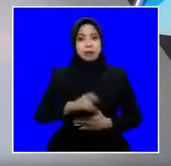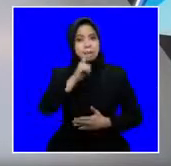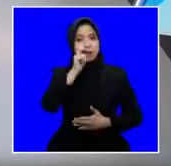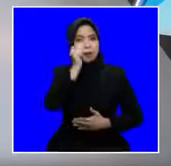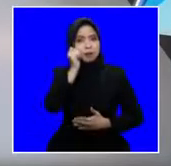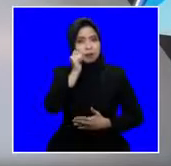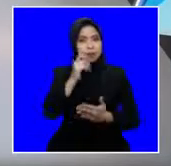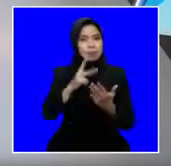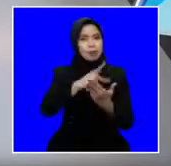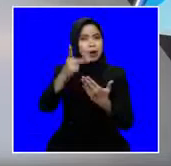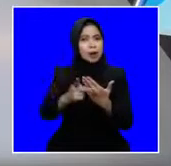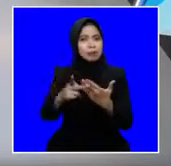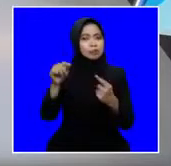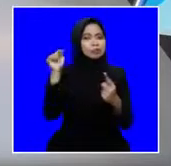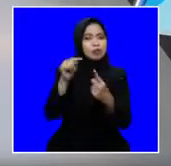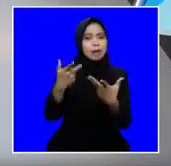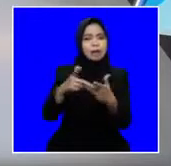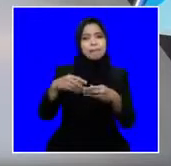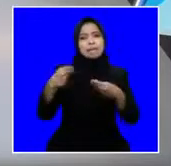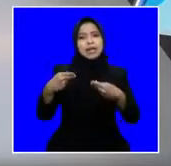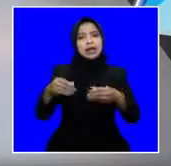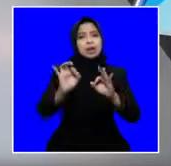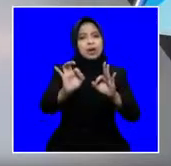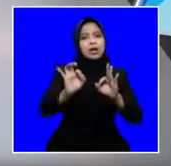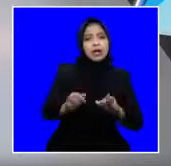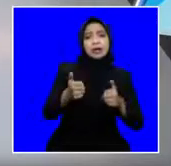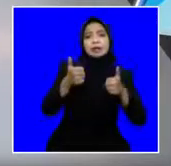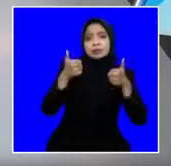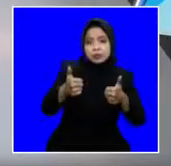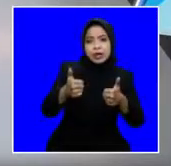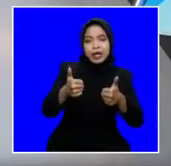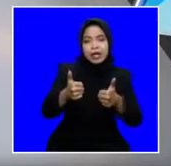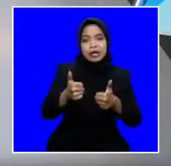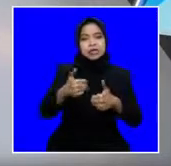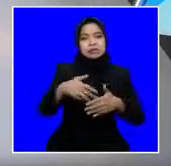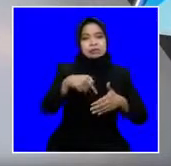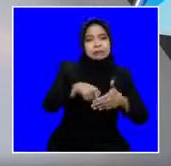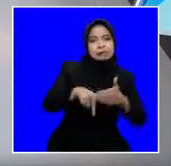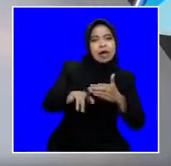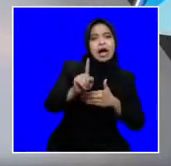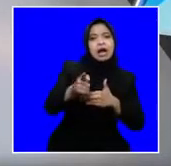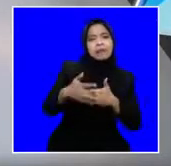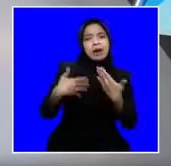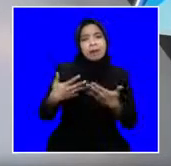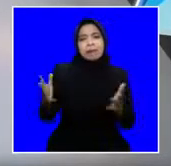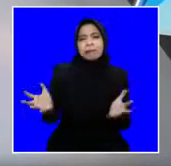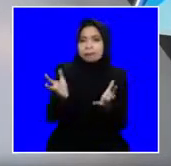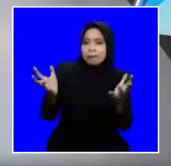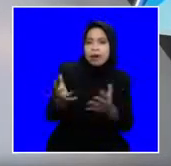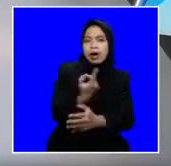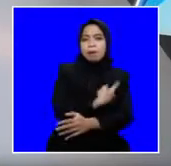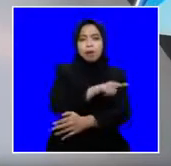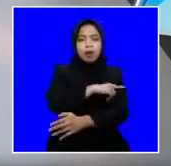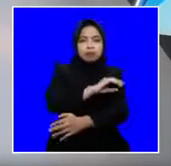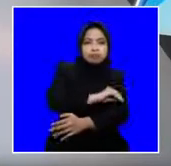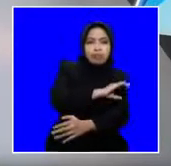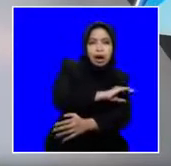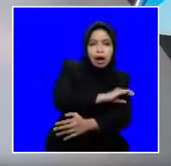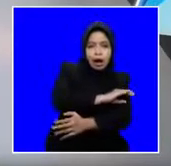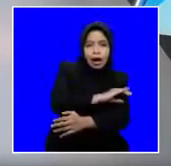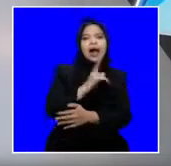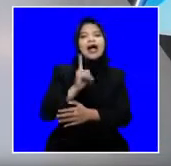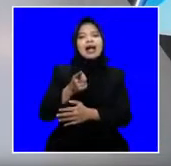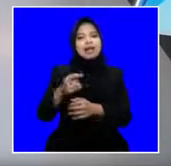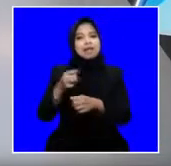Bapak, mengarah pada perbaikan kualitas pendidikan di dalam maupun di luar kelas, serta pengembangan keterampilan akademis